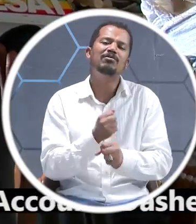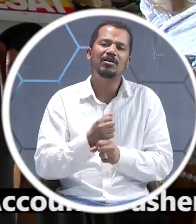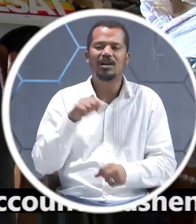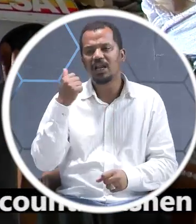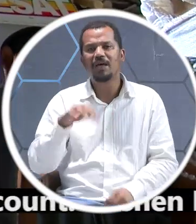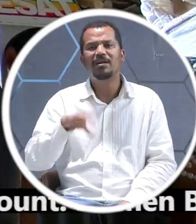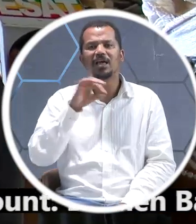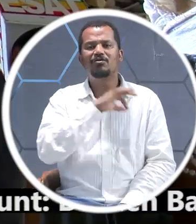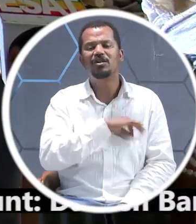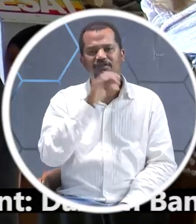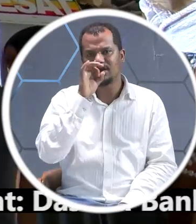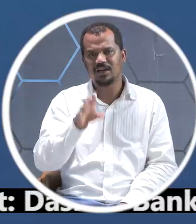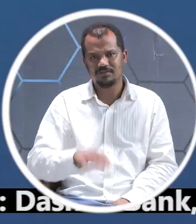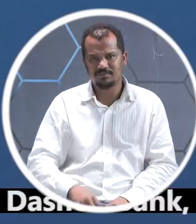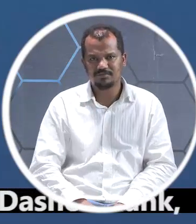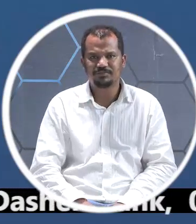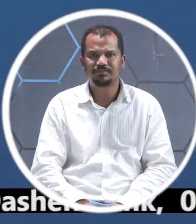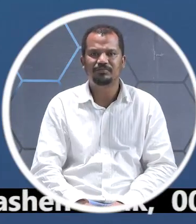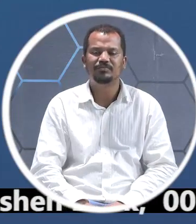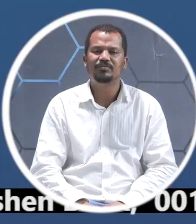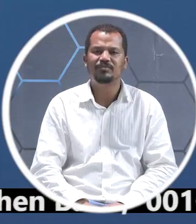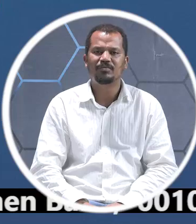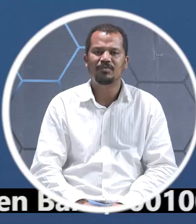ሌላ ምናገኘው ትርፍ ነገር የለንም